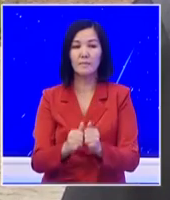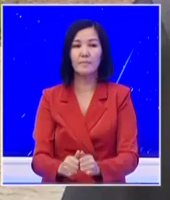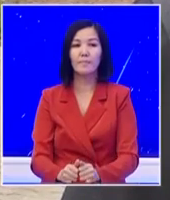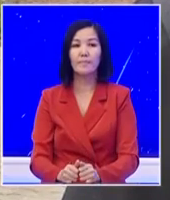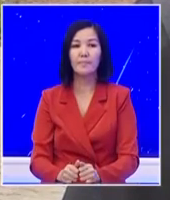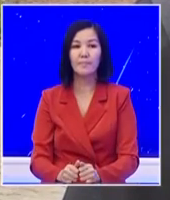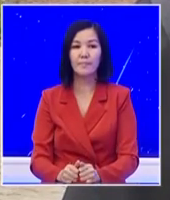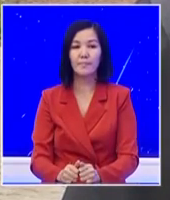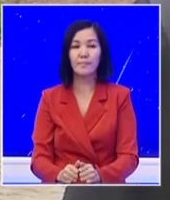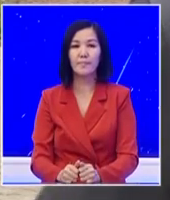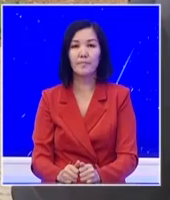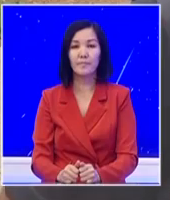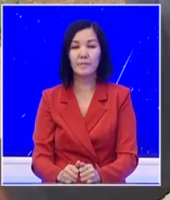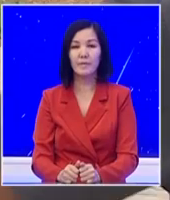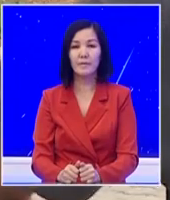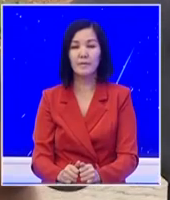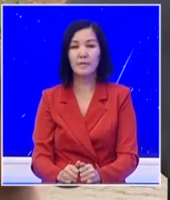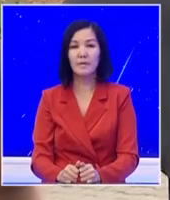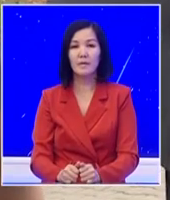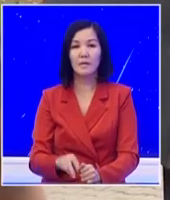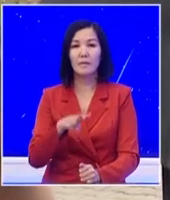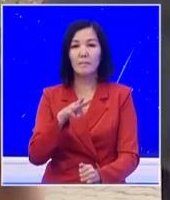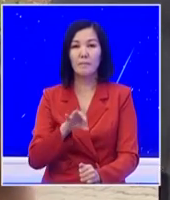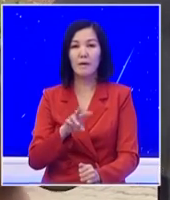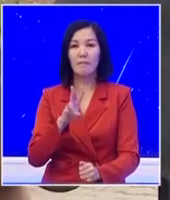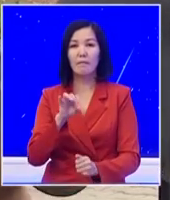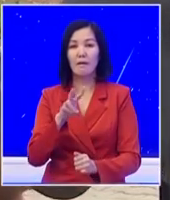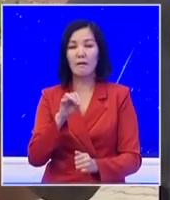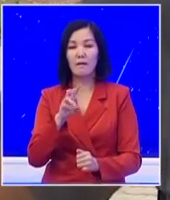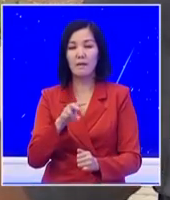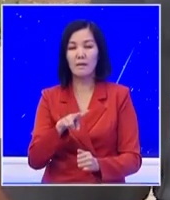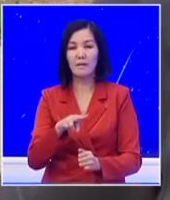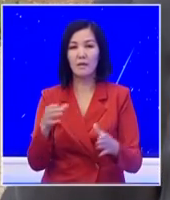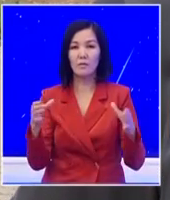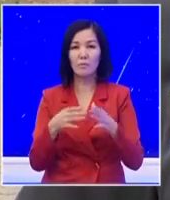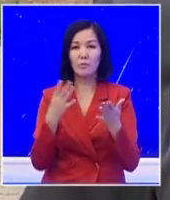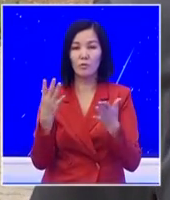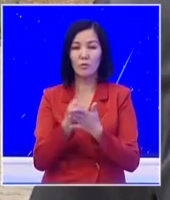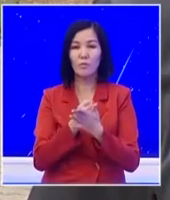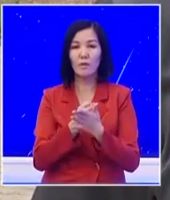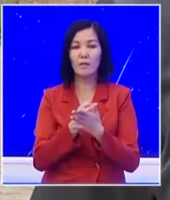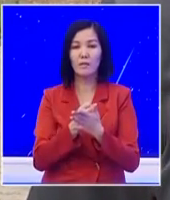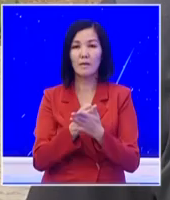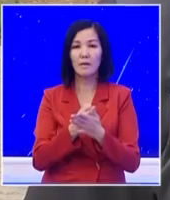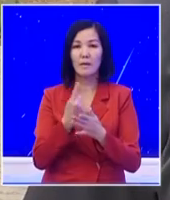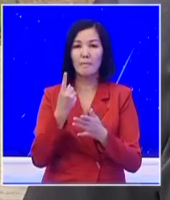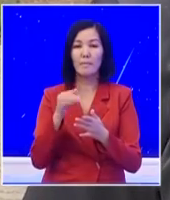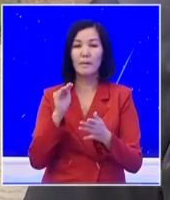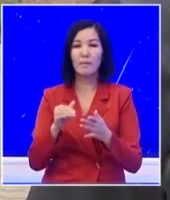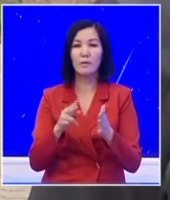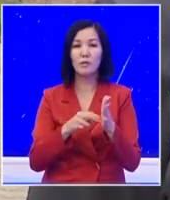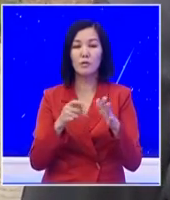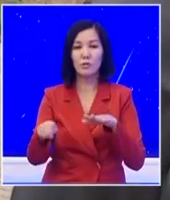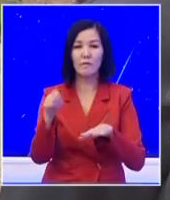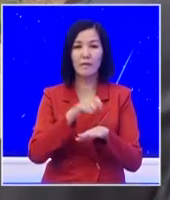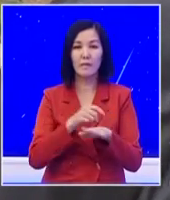ШТО «Монолит» выиграла данный конкурс. Жоба құны 405 миллион теңге, аумағы 1700 шаршы метр.